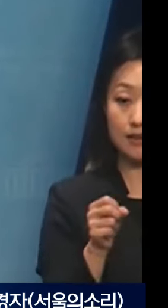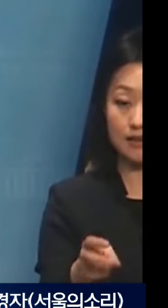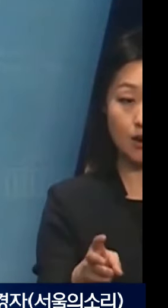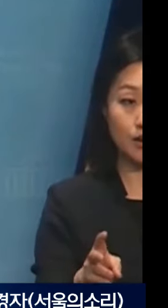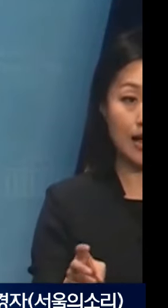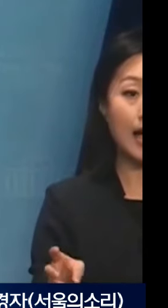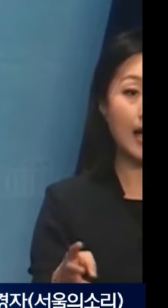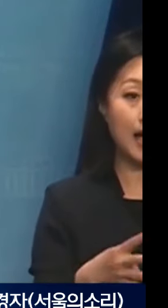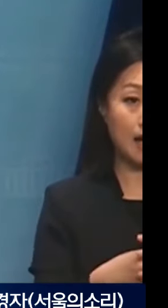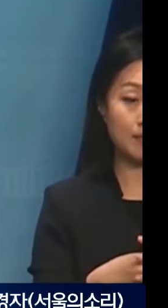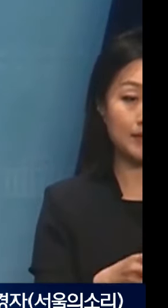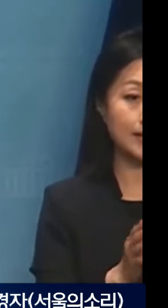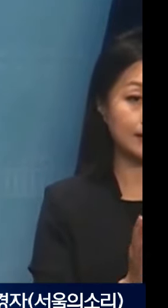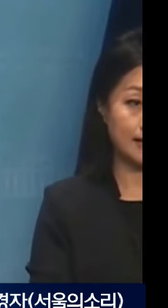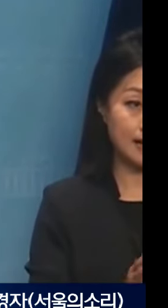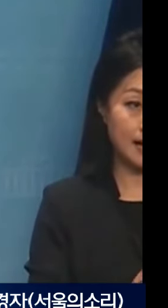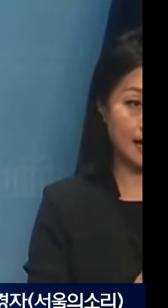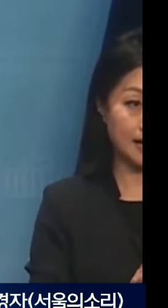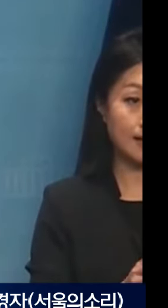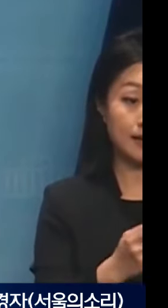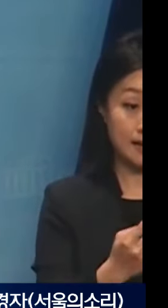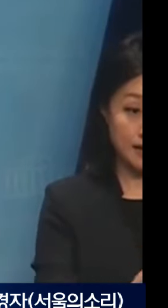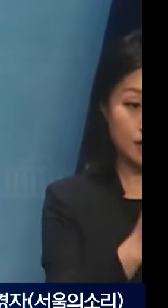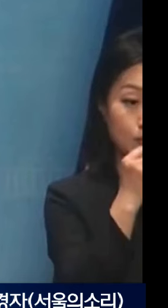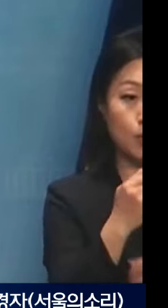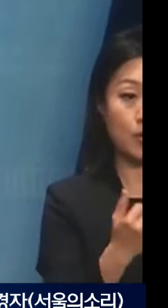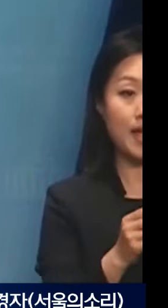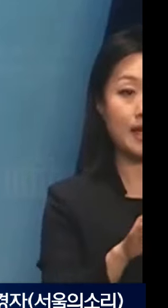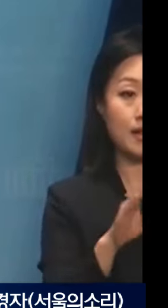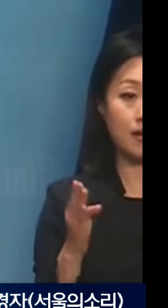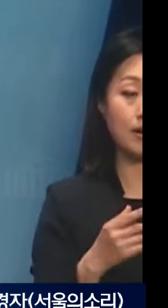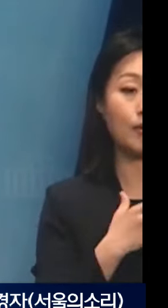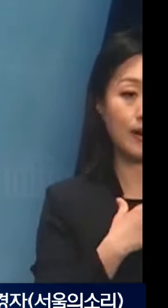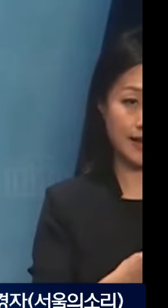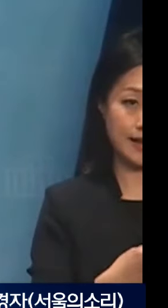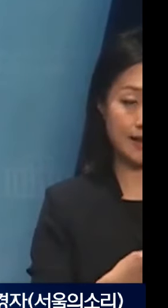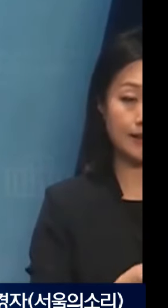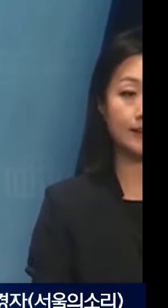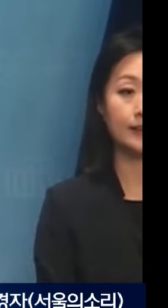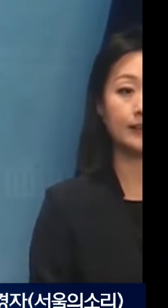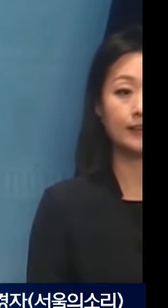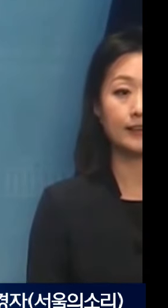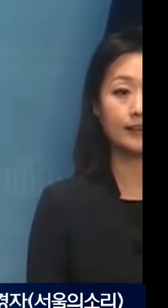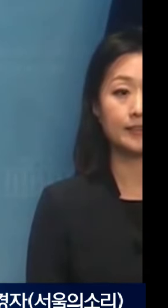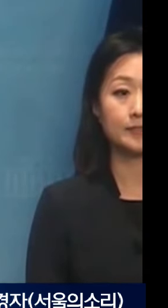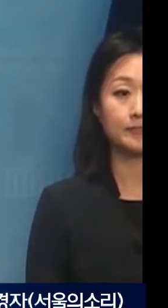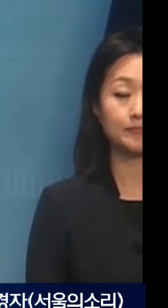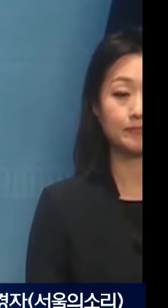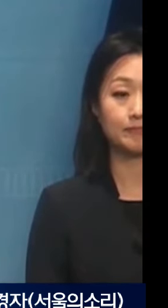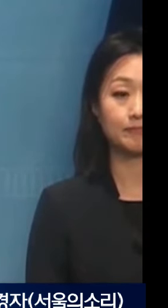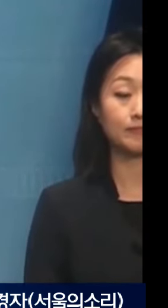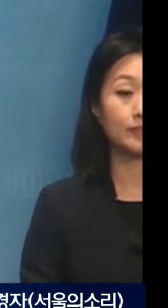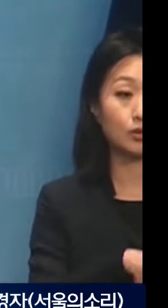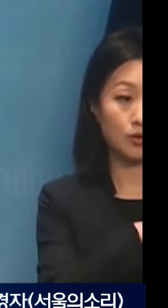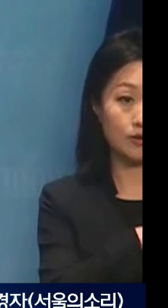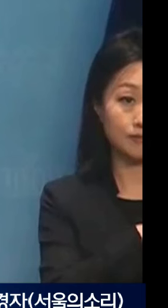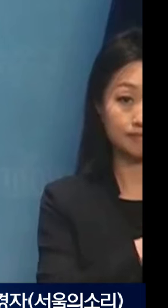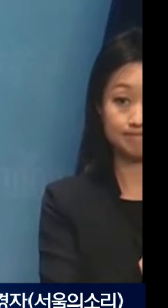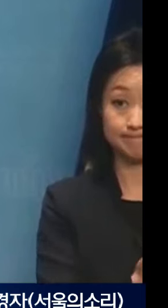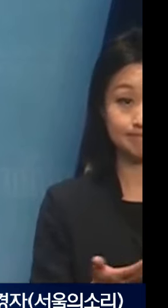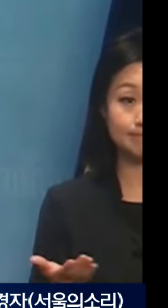통해서 본회의를 열겠다라는 입장을 고수하고 있는 그런 상황이니만큼 저희들이 국회법에